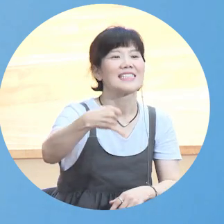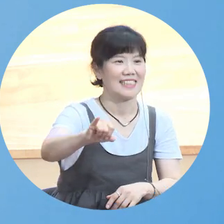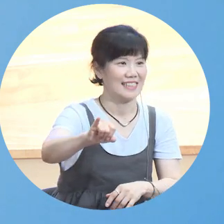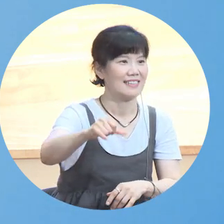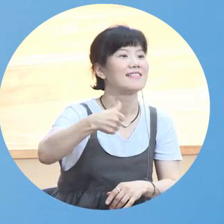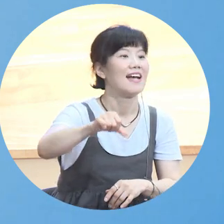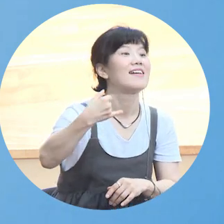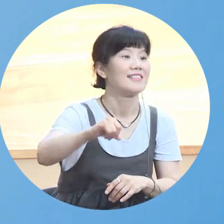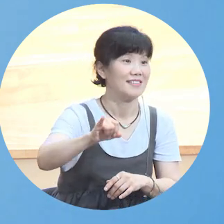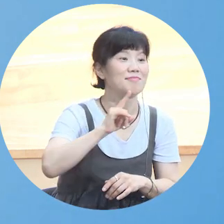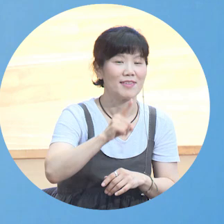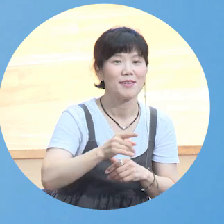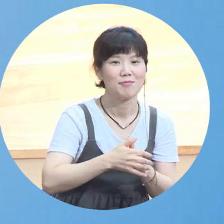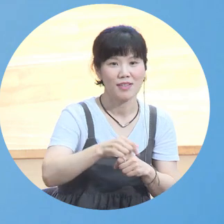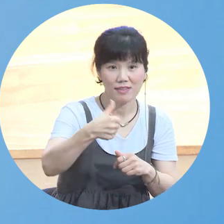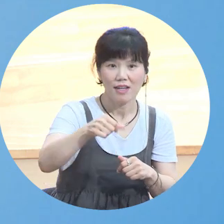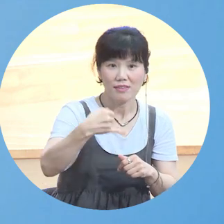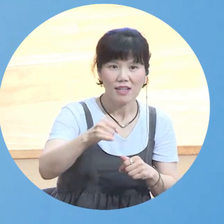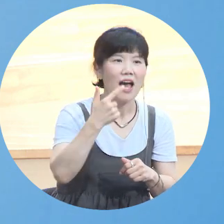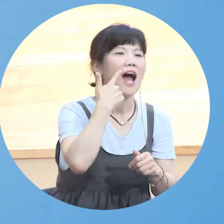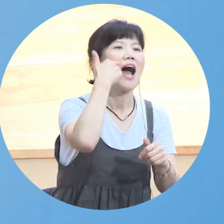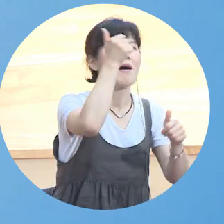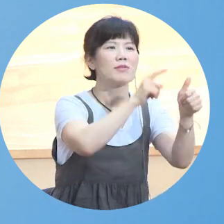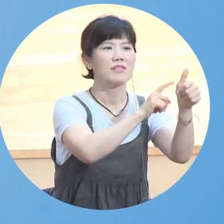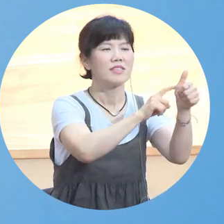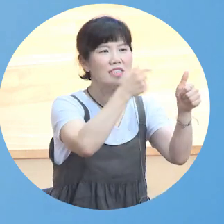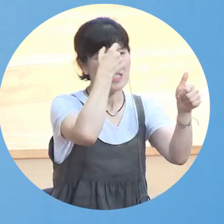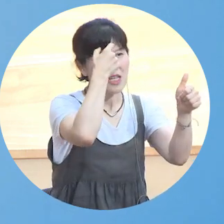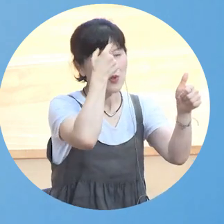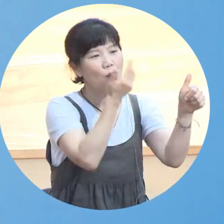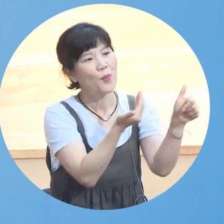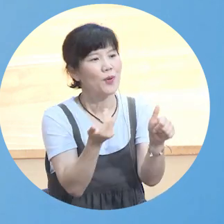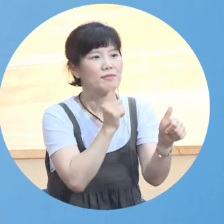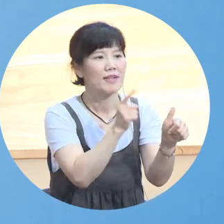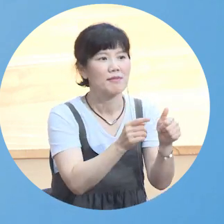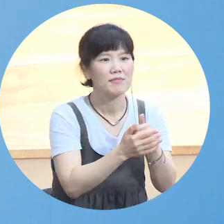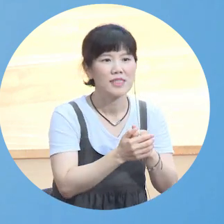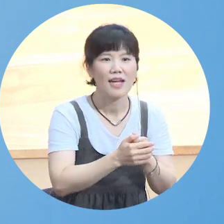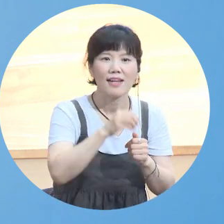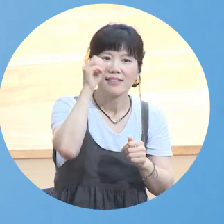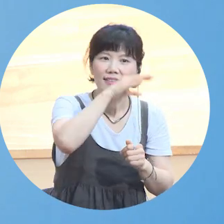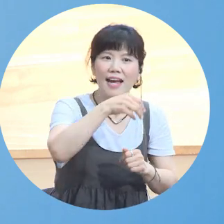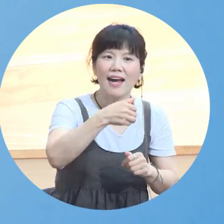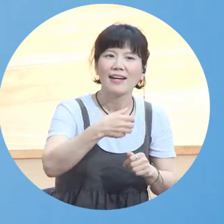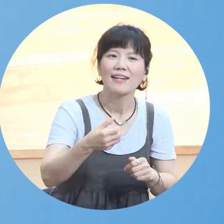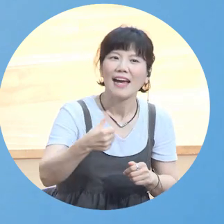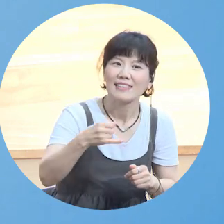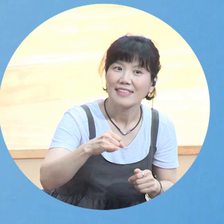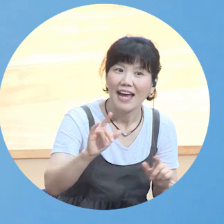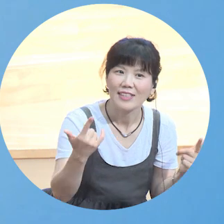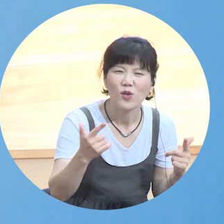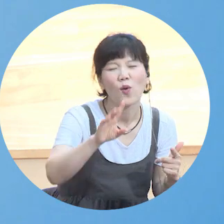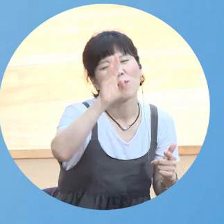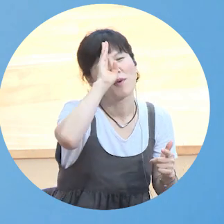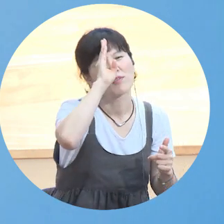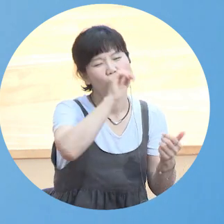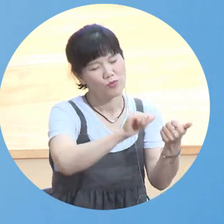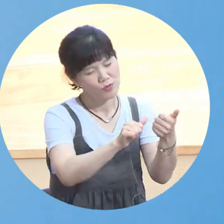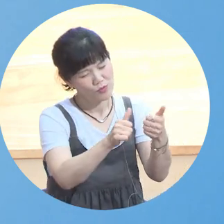자식이 아버지 기도를 끌어내지 또 그냥 자식이 아니고 병도 로 죽어가는 자식